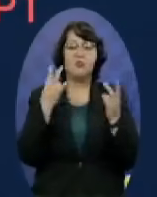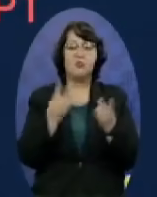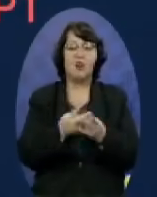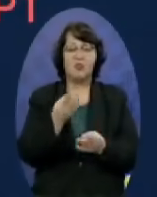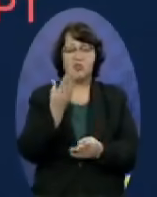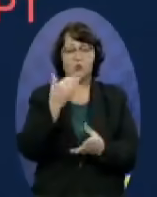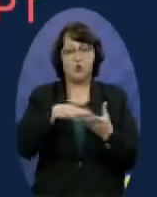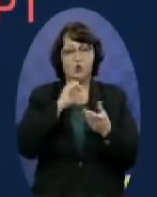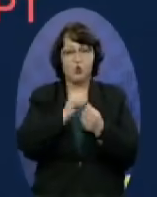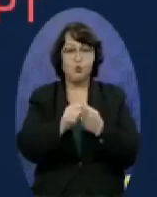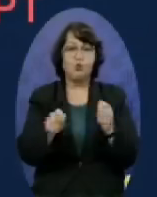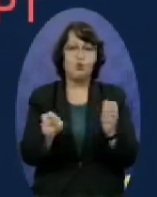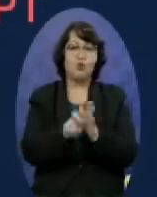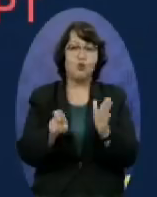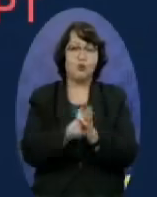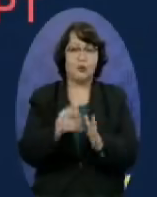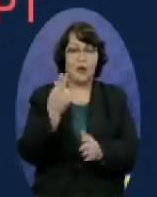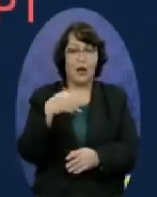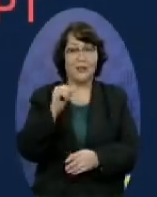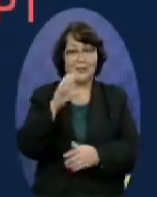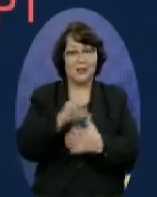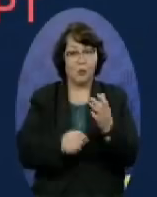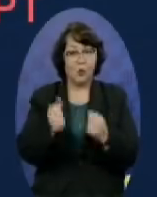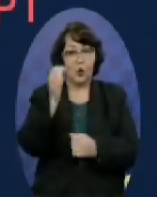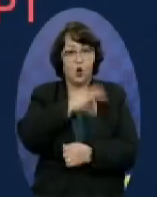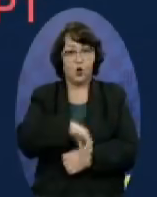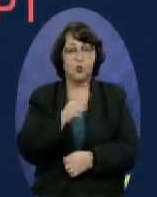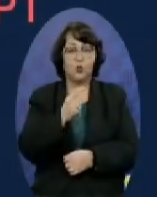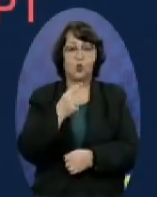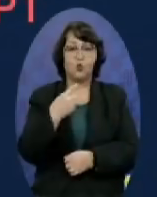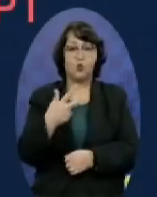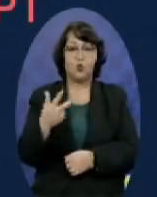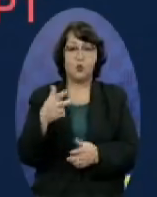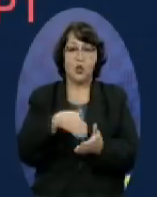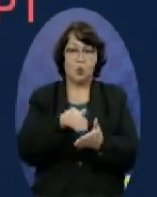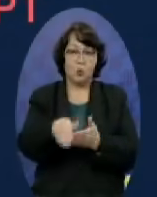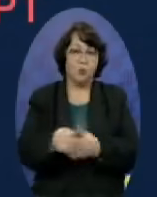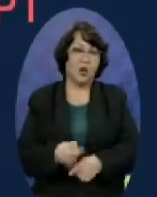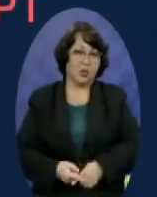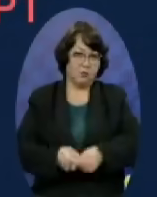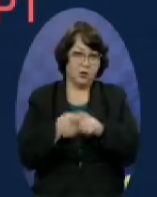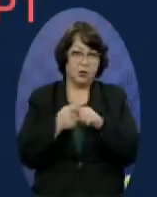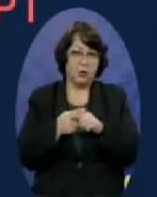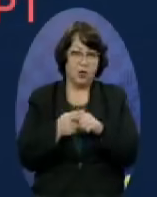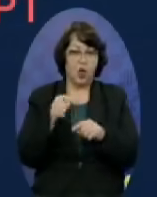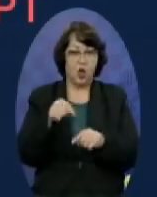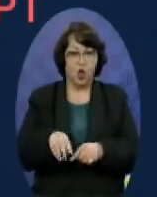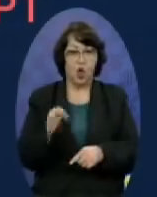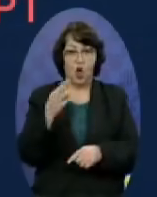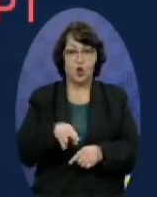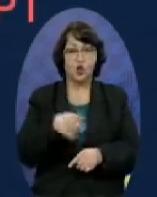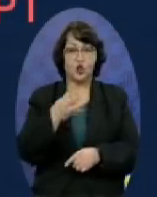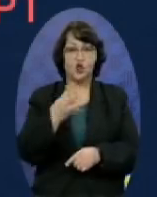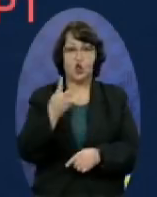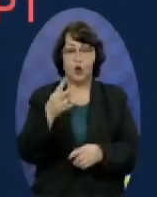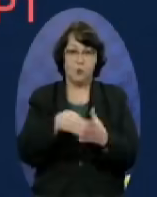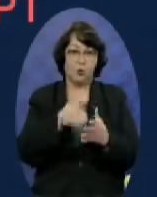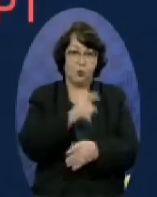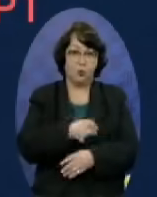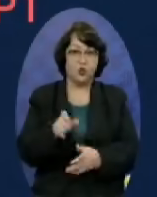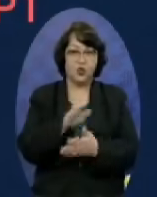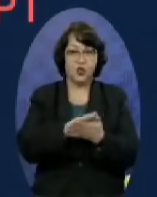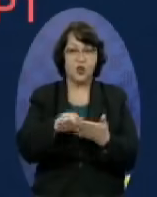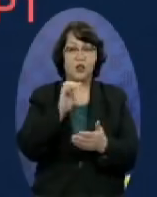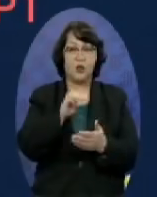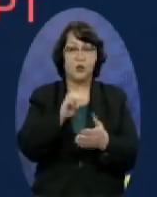За үүний үр дүнд даатгалын сангийн орлого 133 тэрбум төгрөгөөр нэмэгдэх бол зөвхөн энэ онд л гэхэд 42,000 хүн шинээр